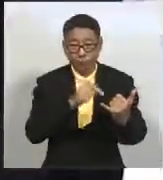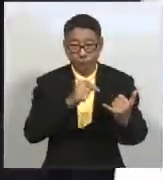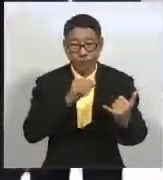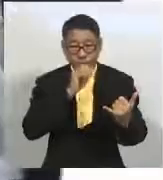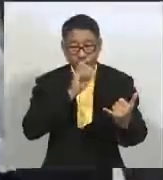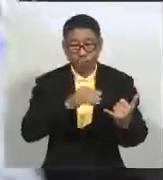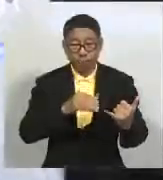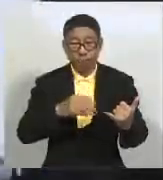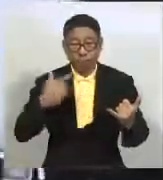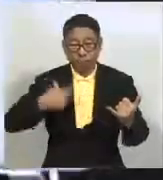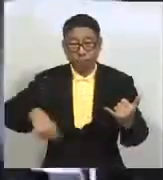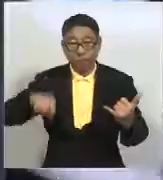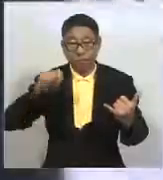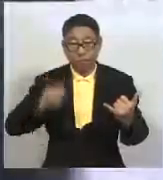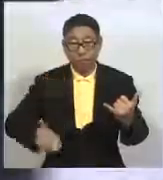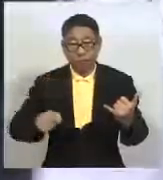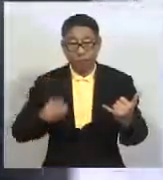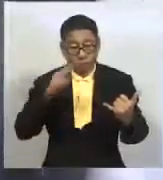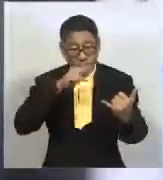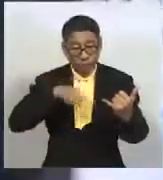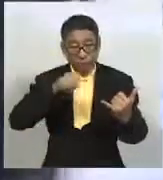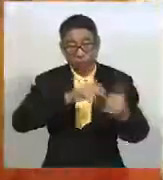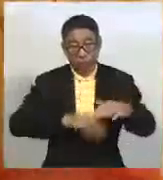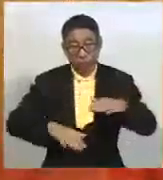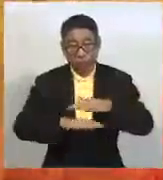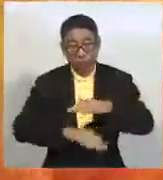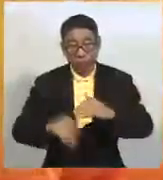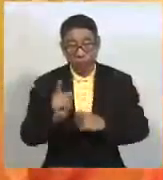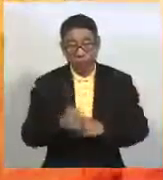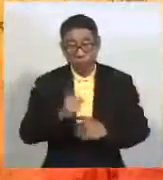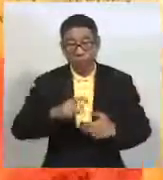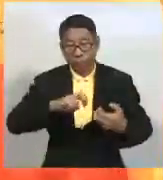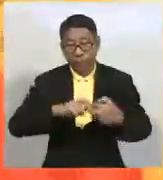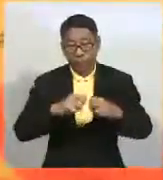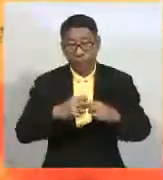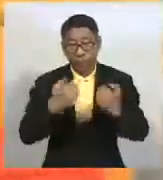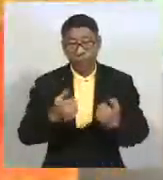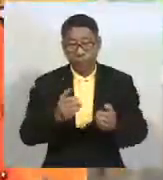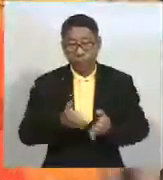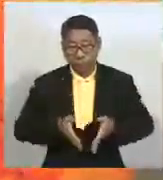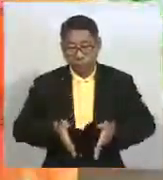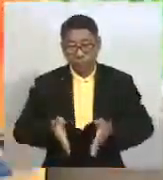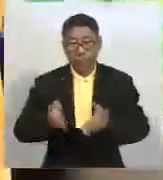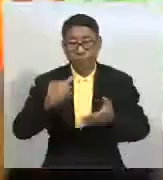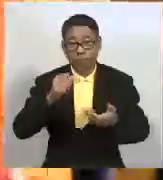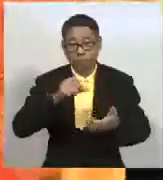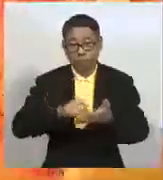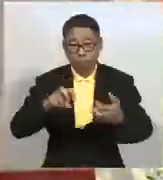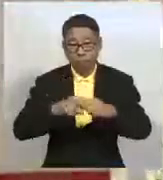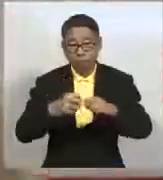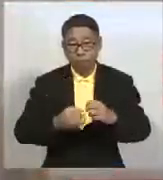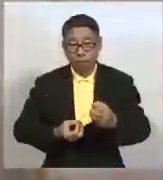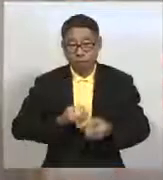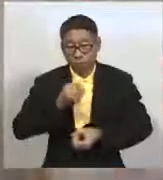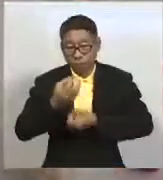ยืนยันว่าสำนักงานศาลยุติธรรมจะตรวจสอบข้อเท็จจริงสาเหตุของปัญหาและแนวทางในการแก้ไขโดยจะรายงานเรื่